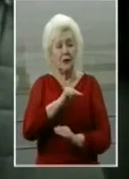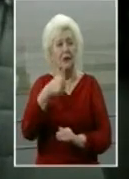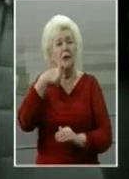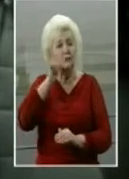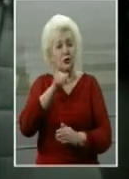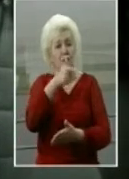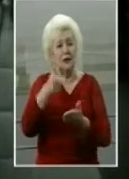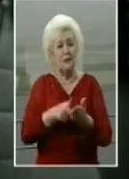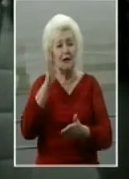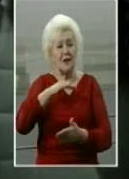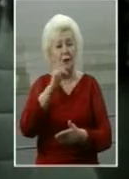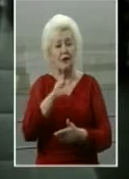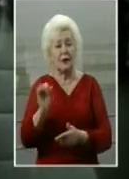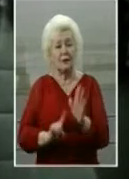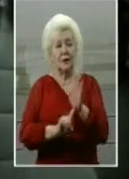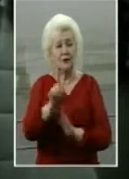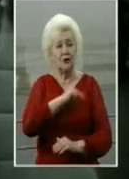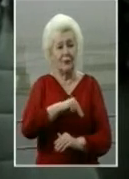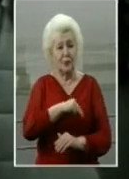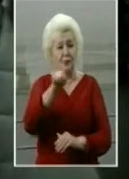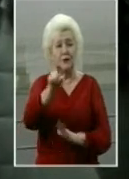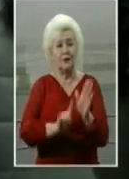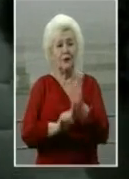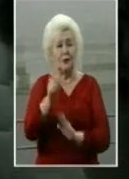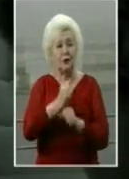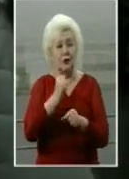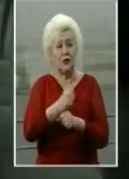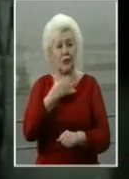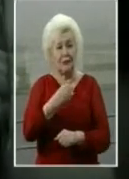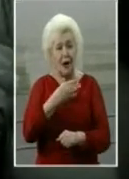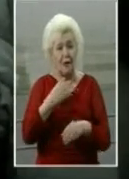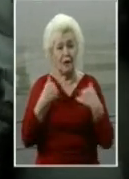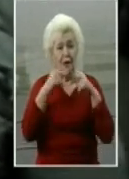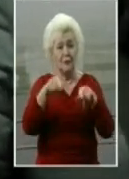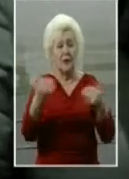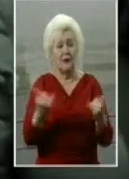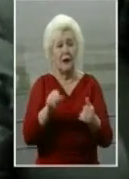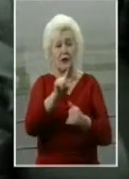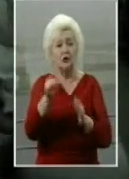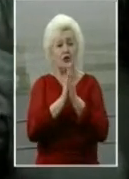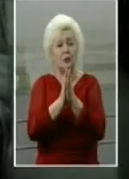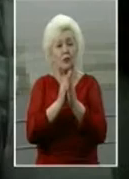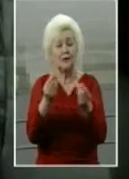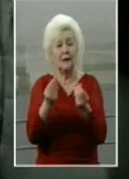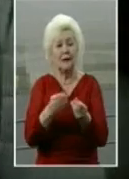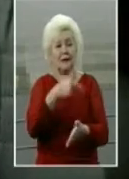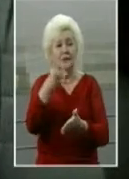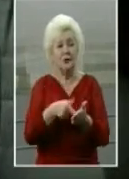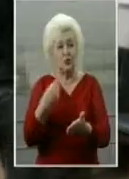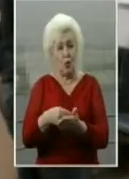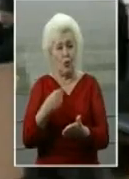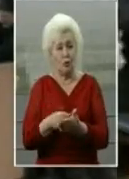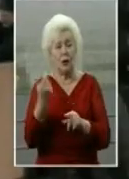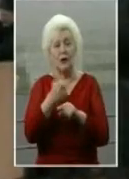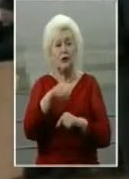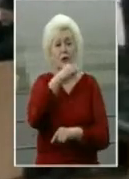Вчора міськводоканал почав роботи. Це вони почали робити авансом. І ми тут зараз, щоб попросити кошти з міського бюджету.